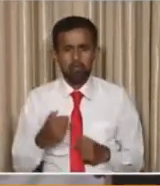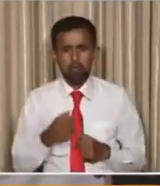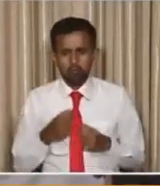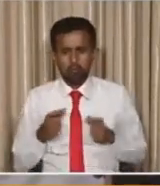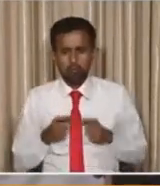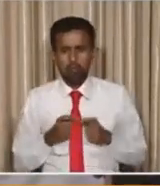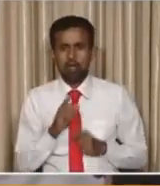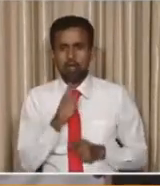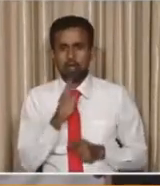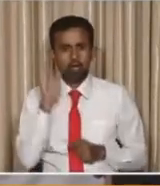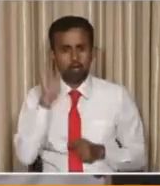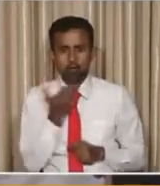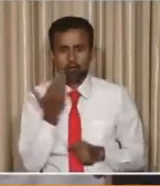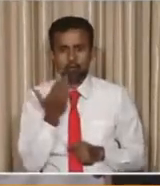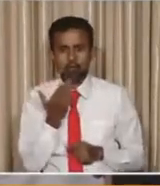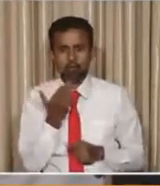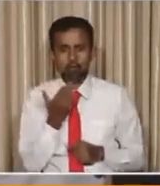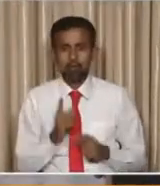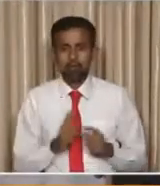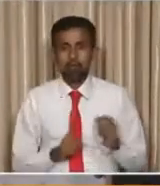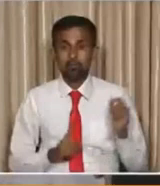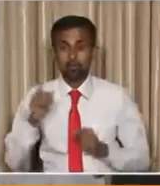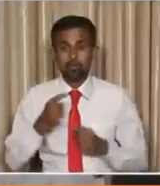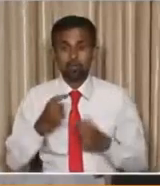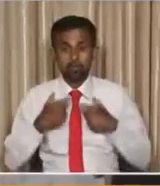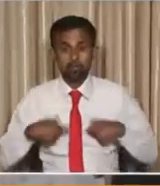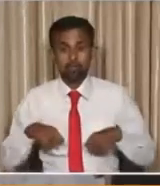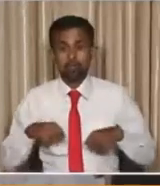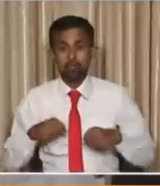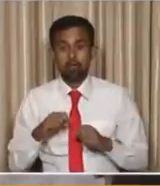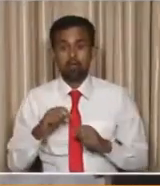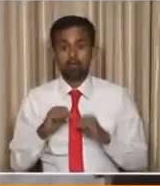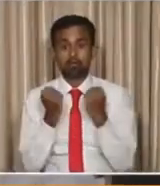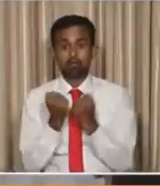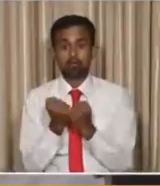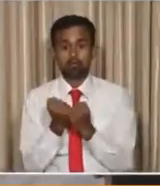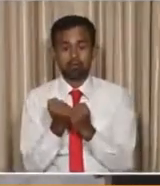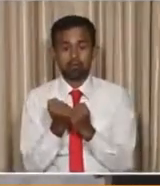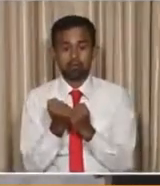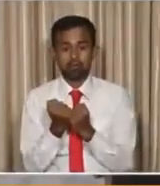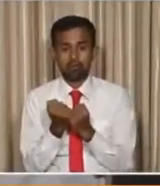අහන්න. ඒ වෙනුවට ඒගොල්ල දුවගෙන ගියා නීතිඥ සංගමේ